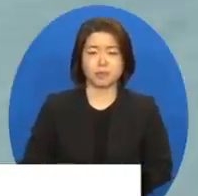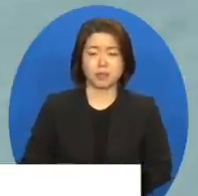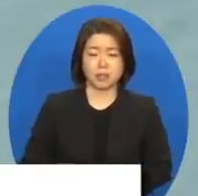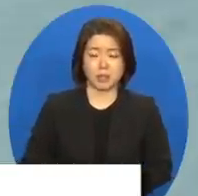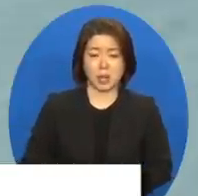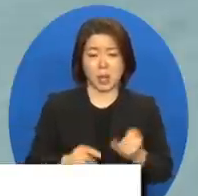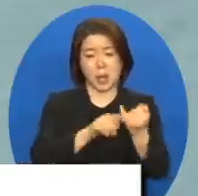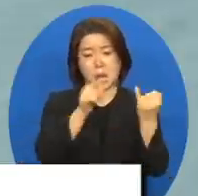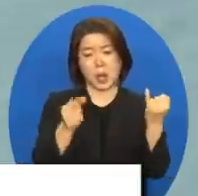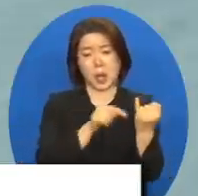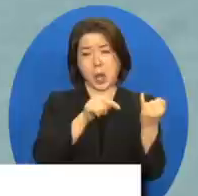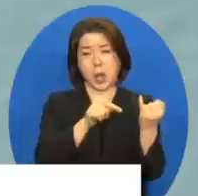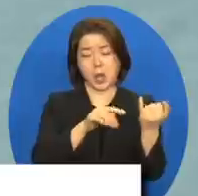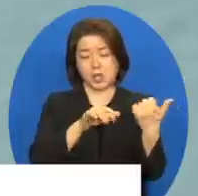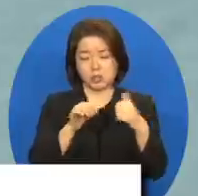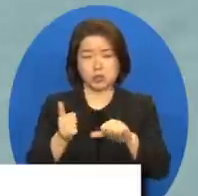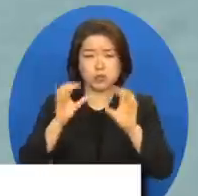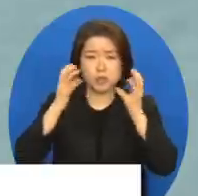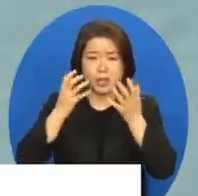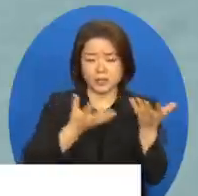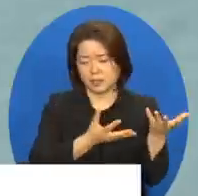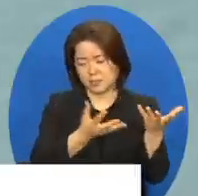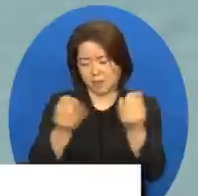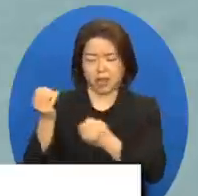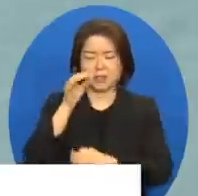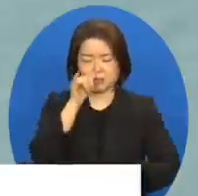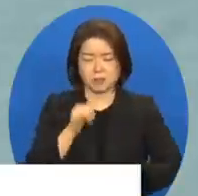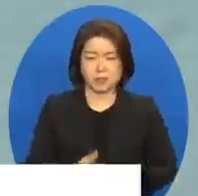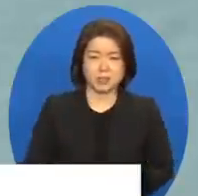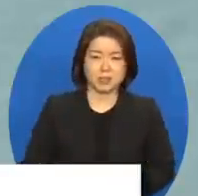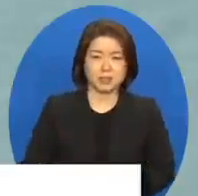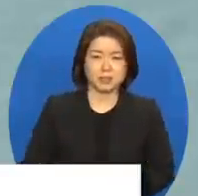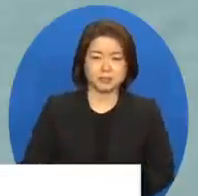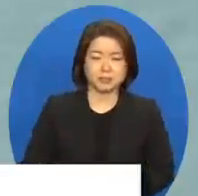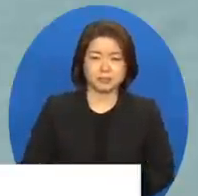태중에서 죽어가는 아이들이 얼마나 많은 줄 아십니까?